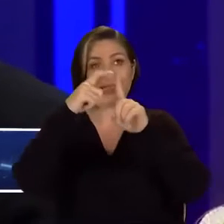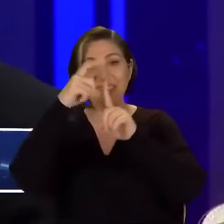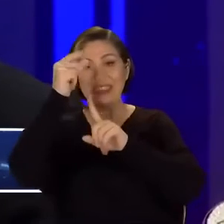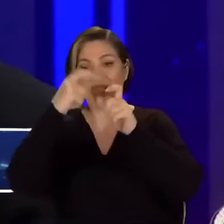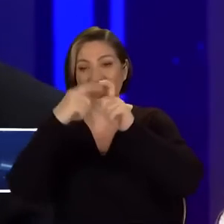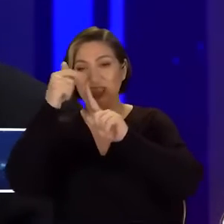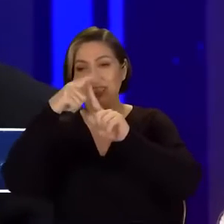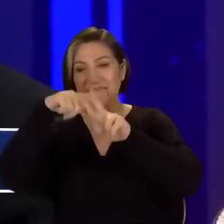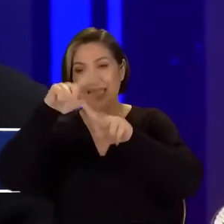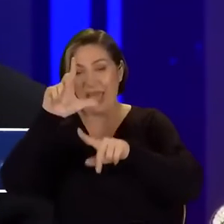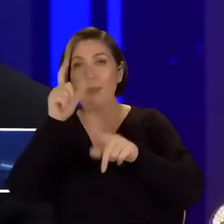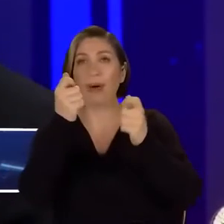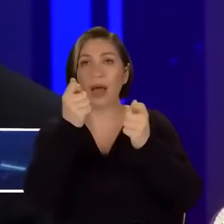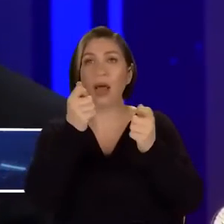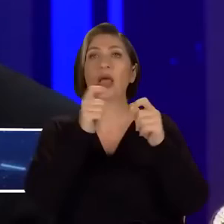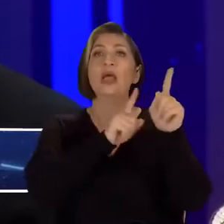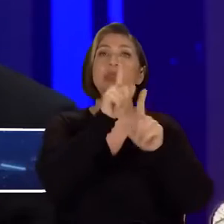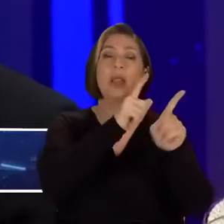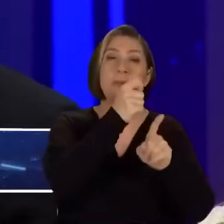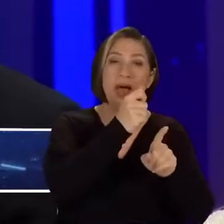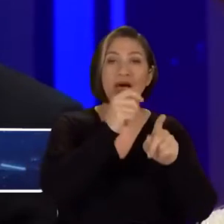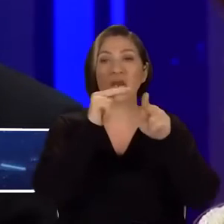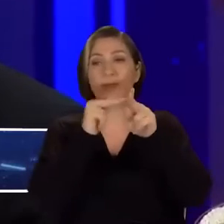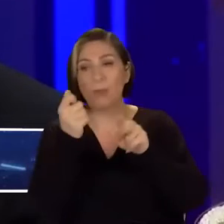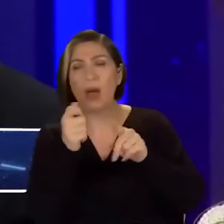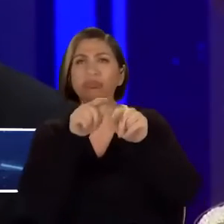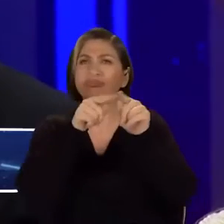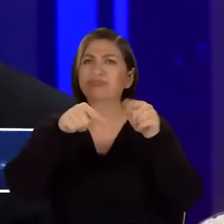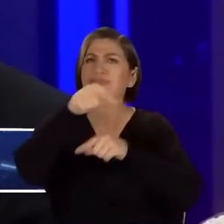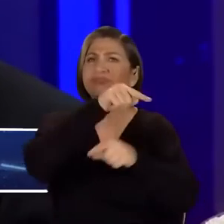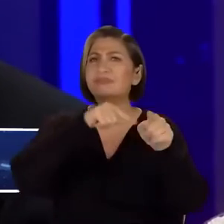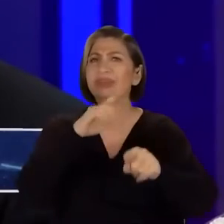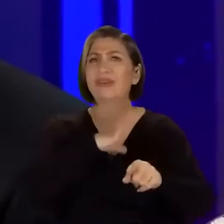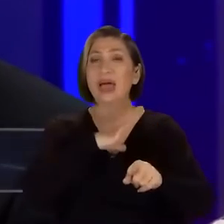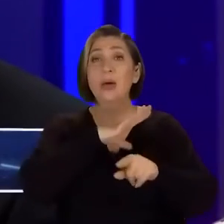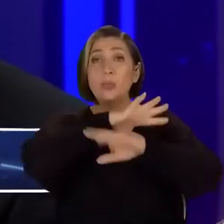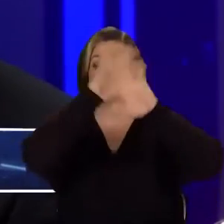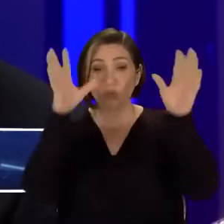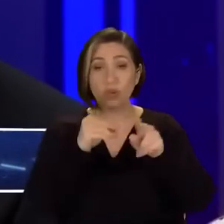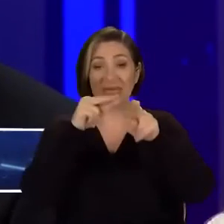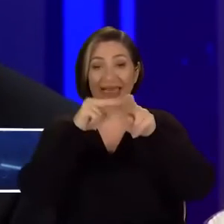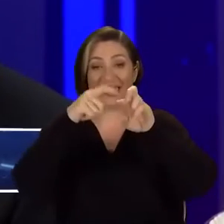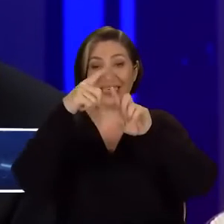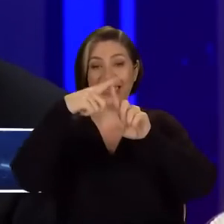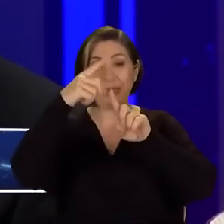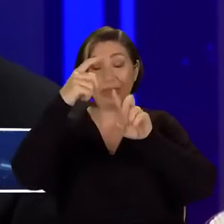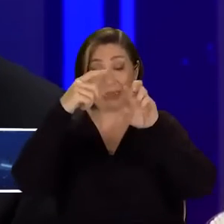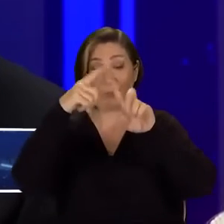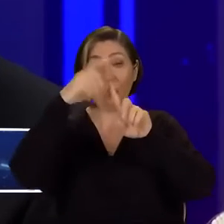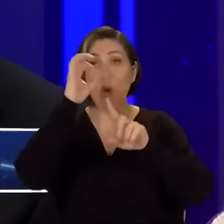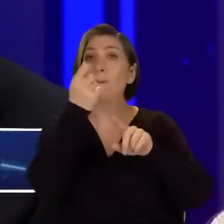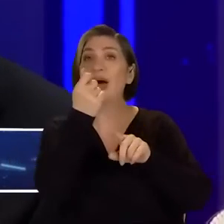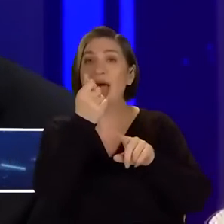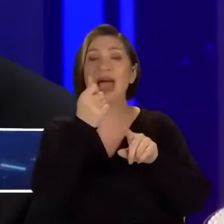çok karıştırılıyor bu kavramlar. Sanal para, dijital para, kripto para. Şöyle diyebiliriz. Bütün kripto paralar dijital paradır ama